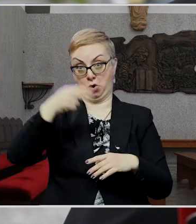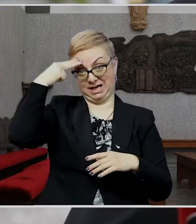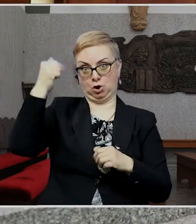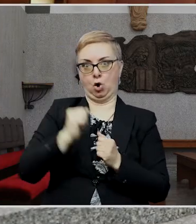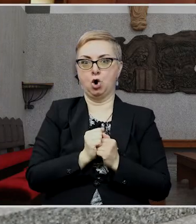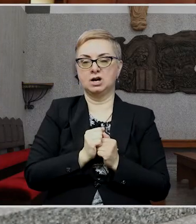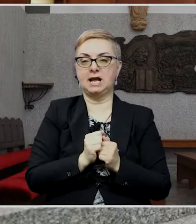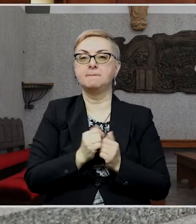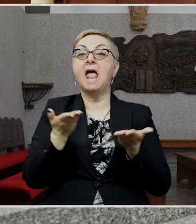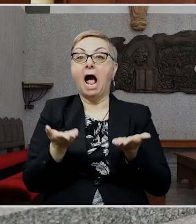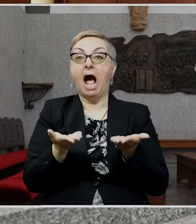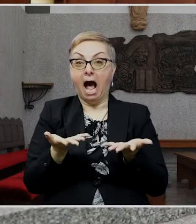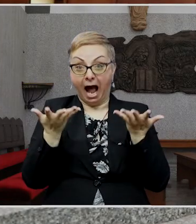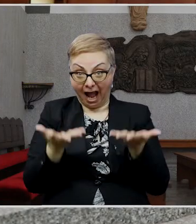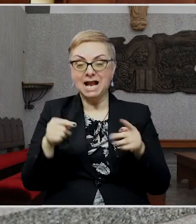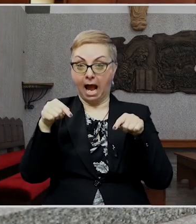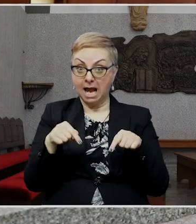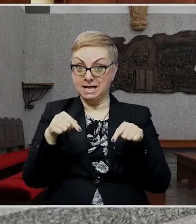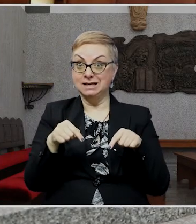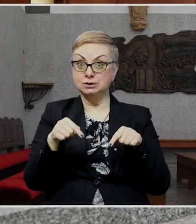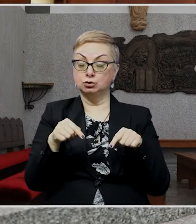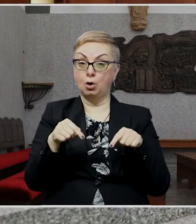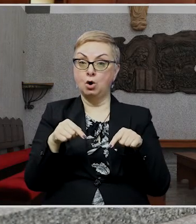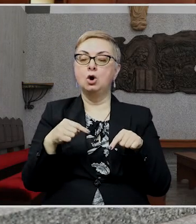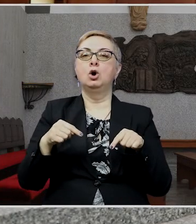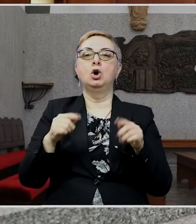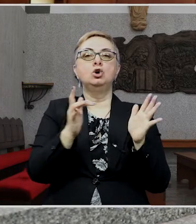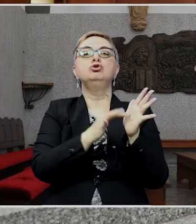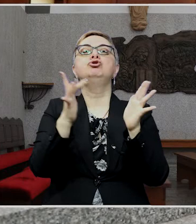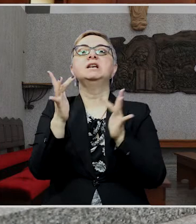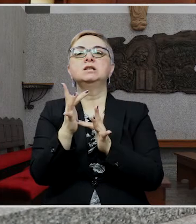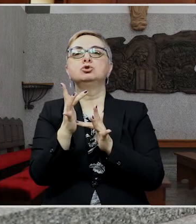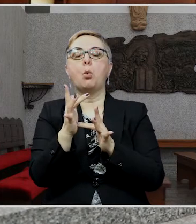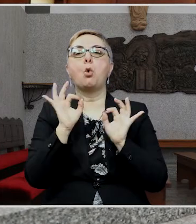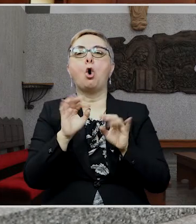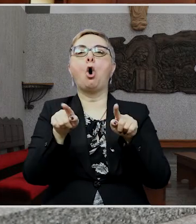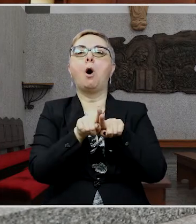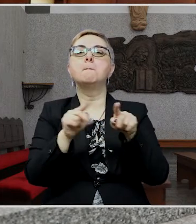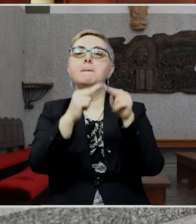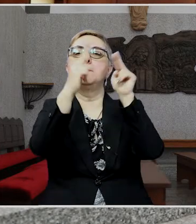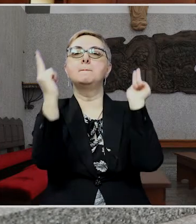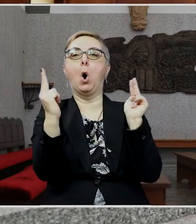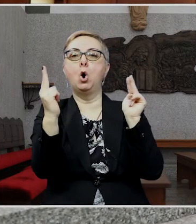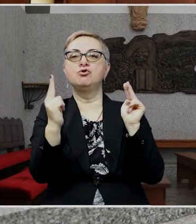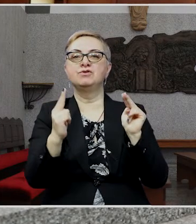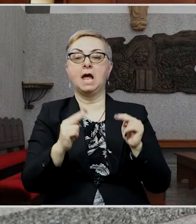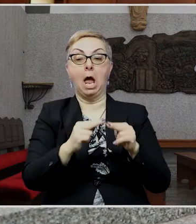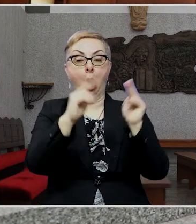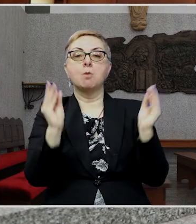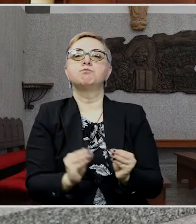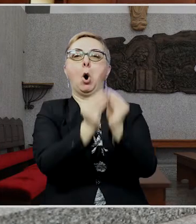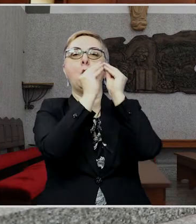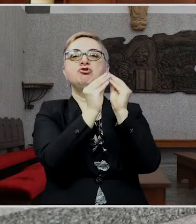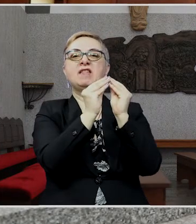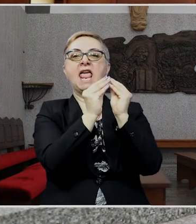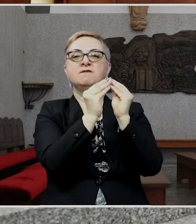e anche oggi non dimentichiamolo gesù e il ponte il pontefice fra